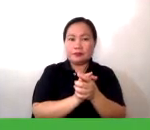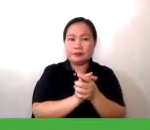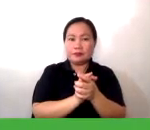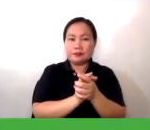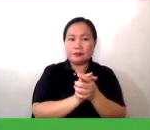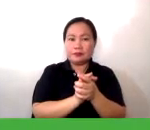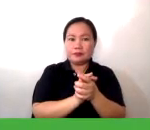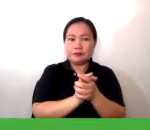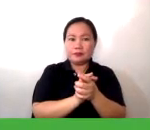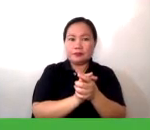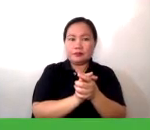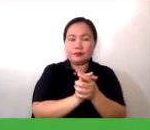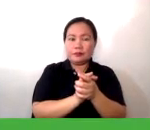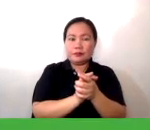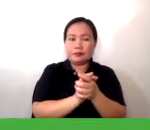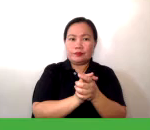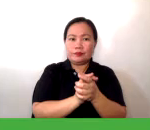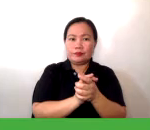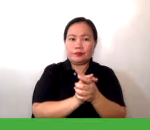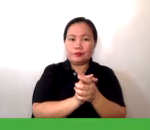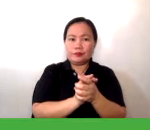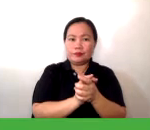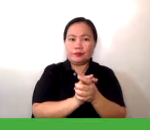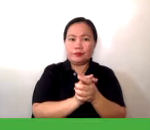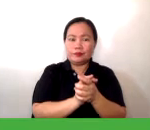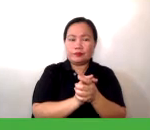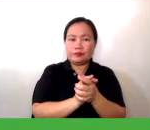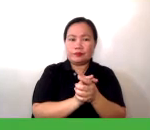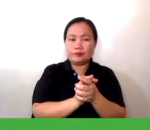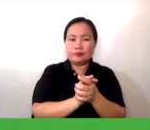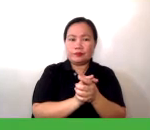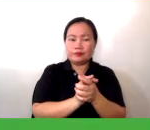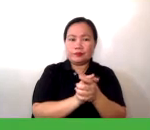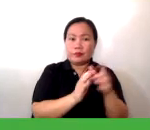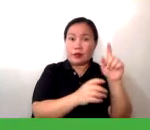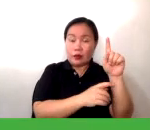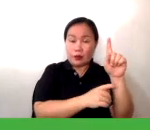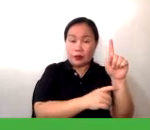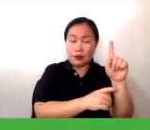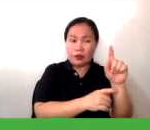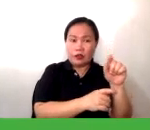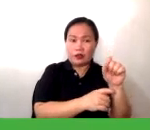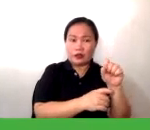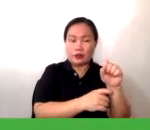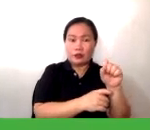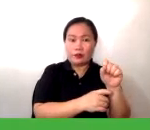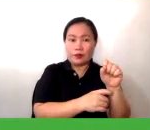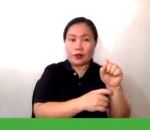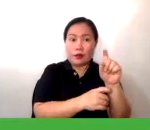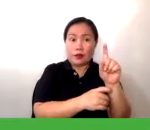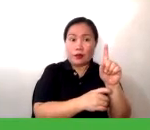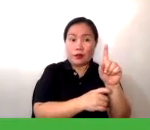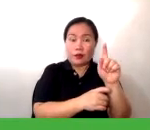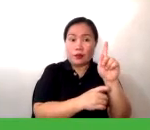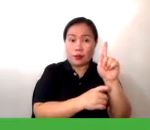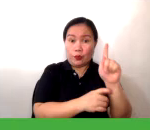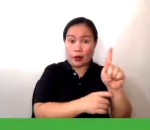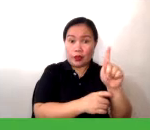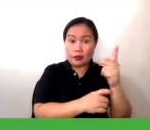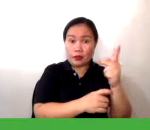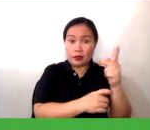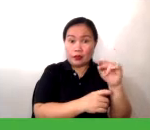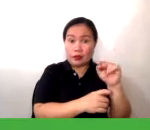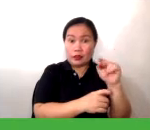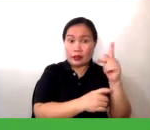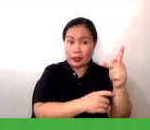Okay? So, 100 lang, kaya magiging 100 decameter. So, yung 1 kilo is equivalent